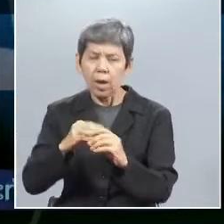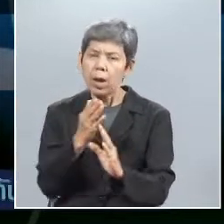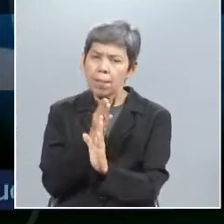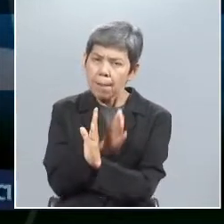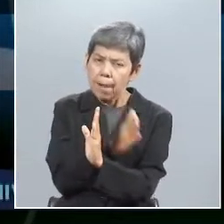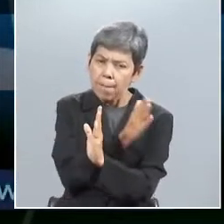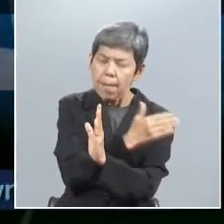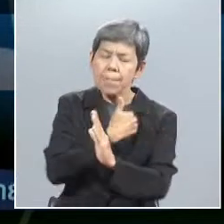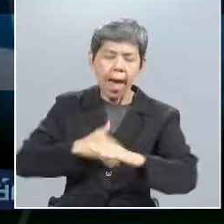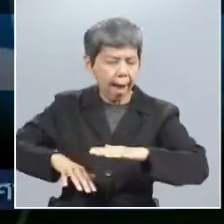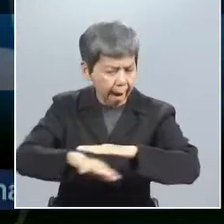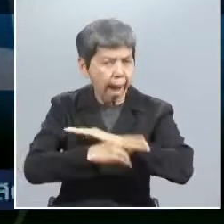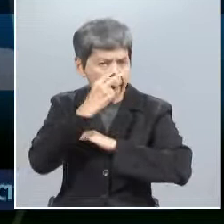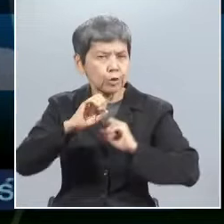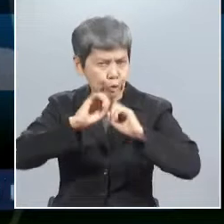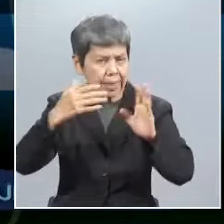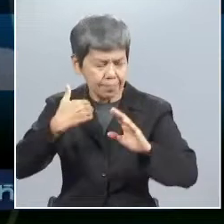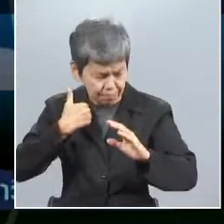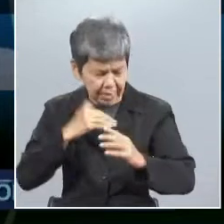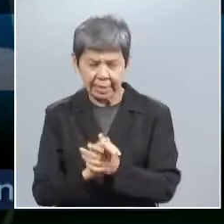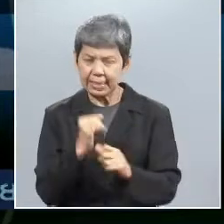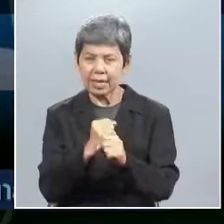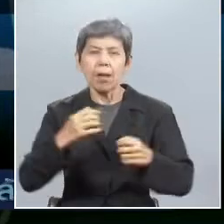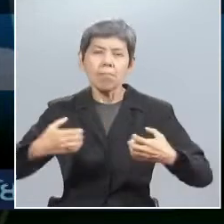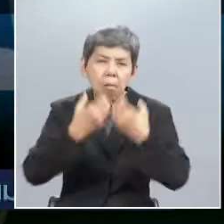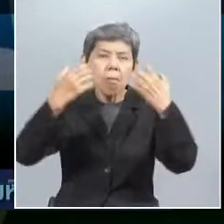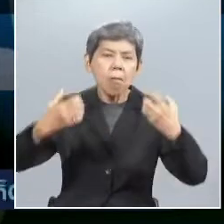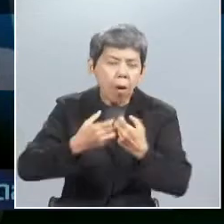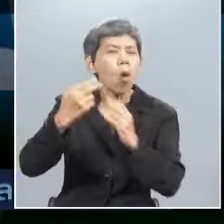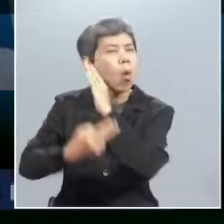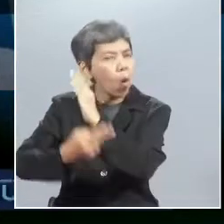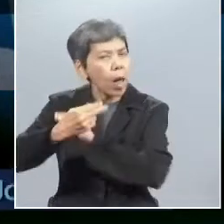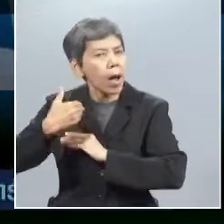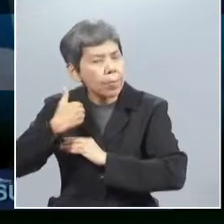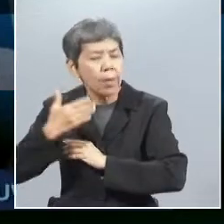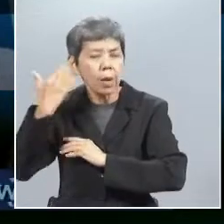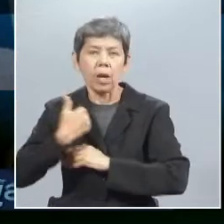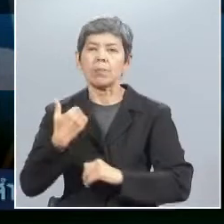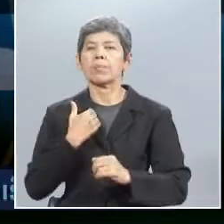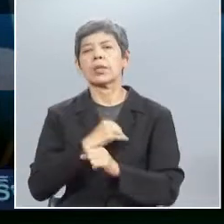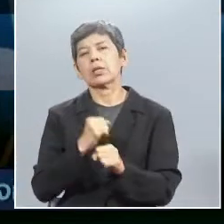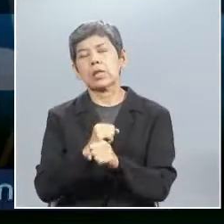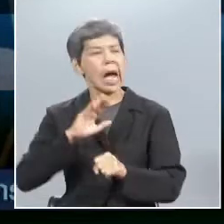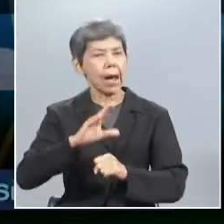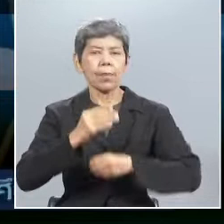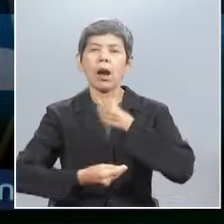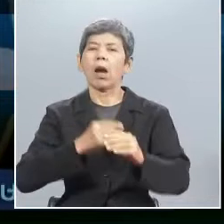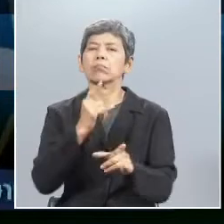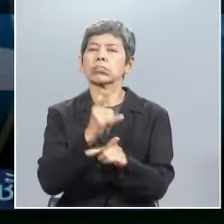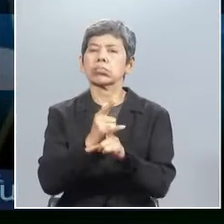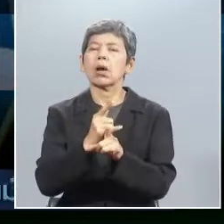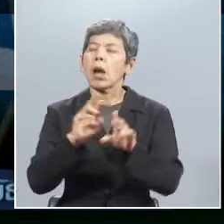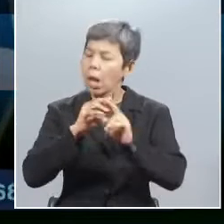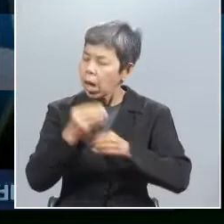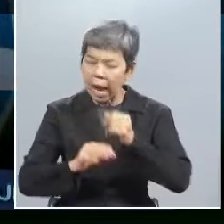มีหลักฐานชัดนะครับว่าจัดปาร์ตี้ยิ่งแรมนั้นซึ่งตอนนั้นมีเคอร์ฟิวห้ามจำหน่ายสุราห้ามเปิด